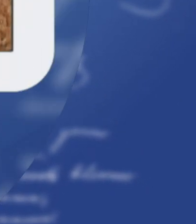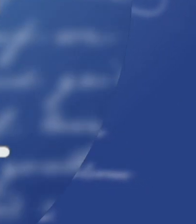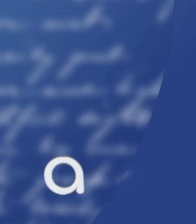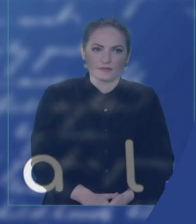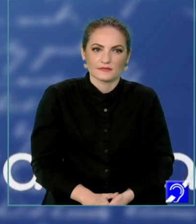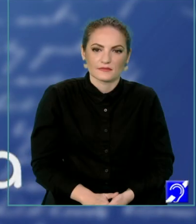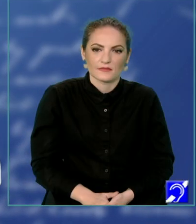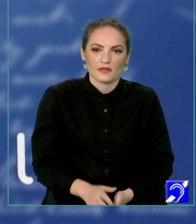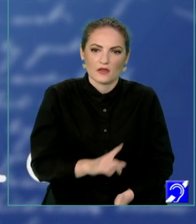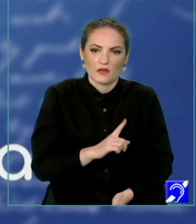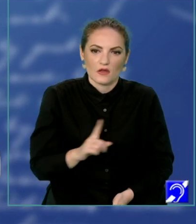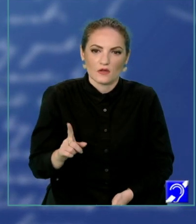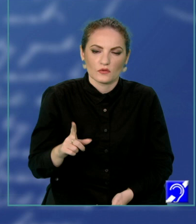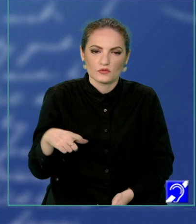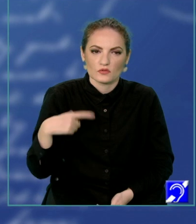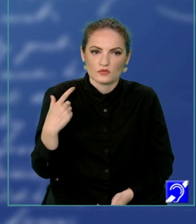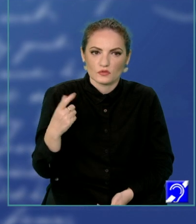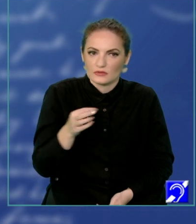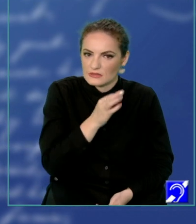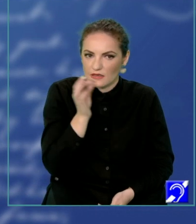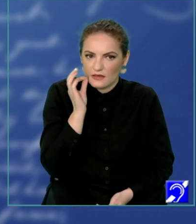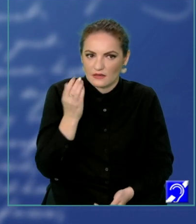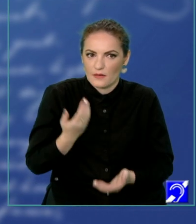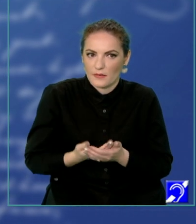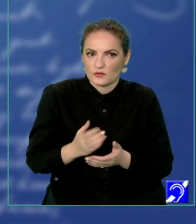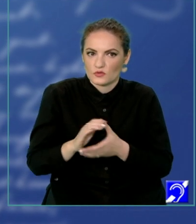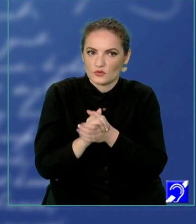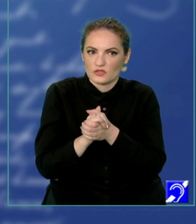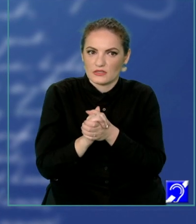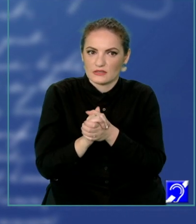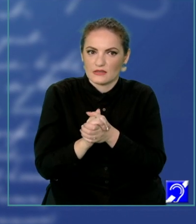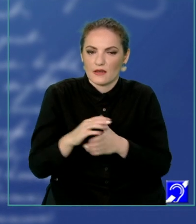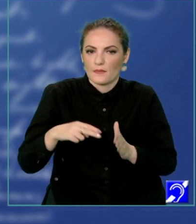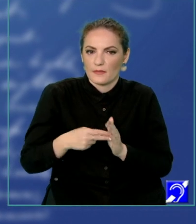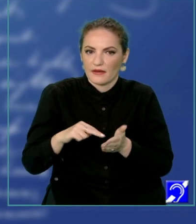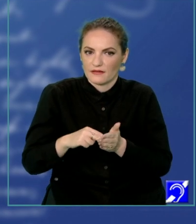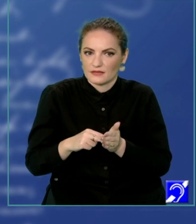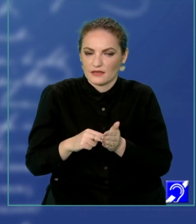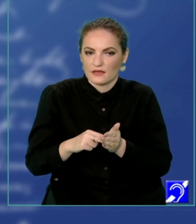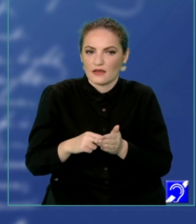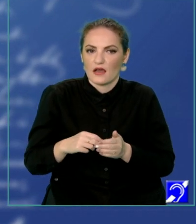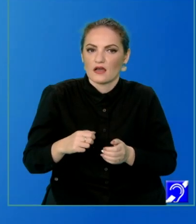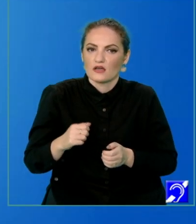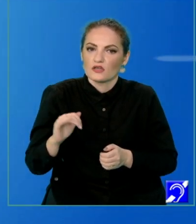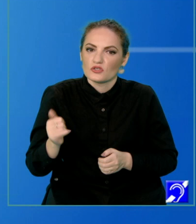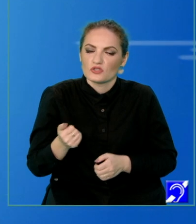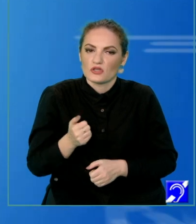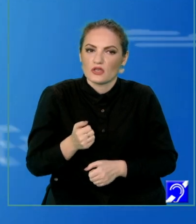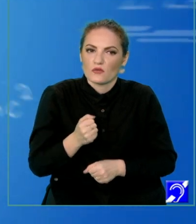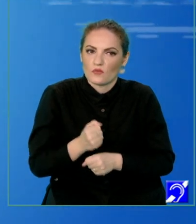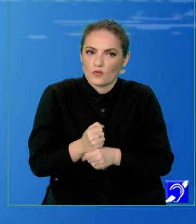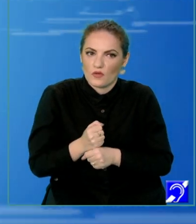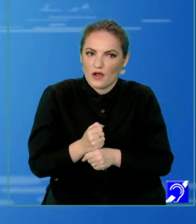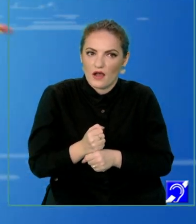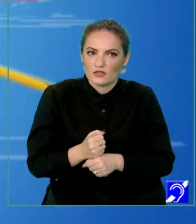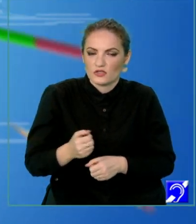existe secrete pentru succes există doar rezultatul pregătim al Muncii susținute și el învățăminte lor trase din